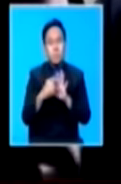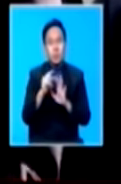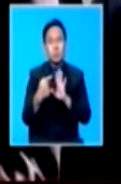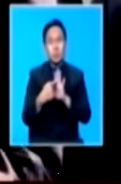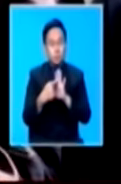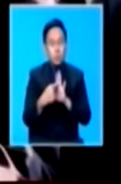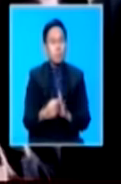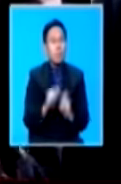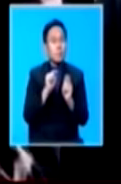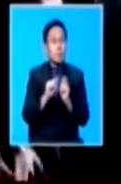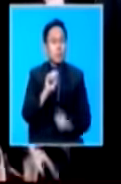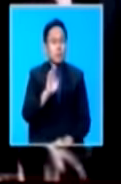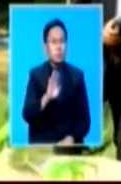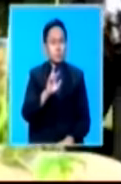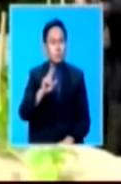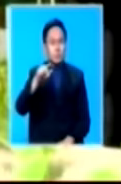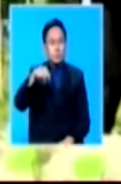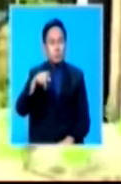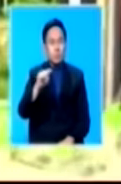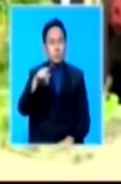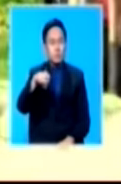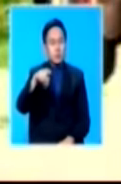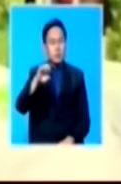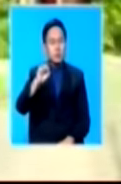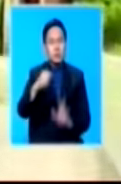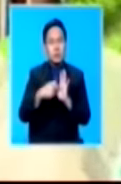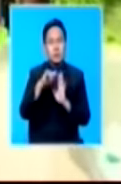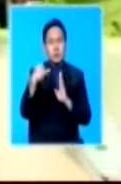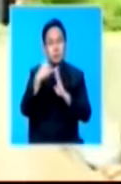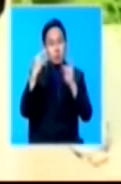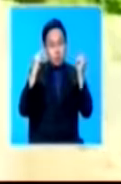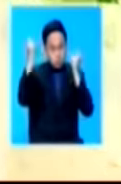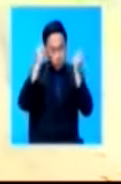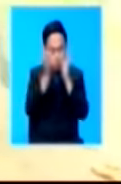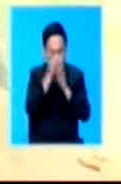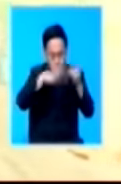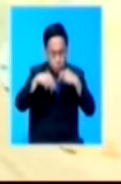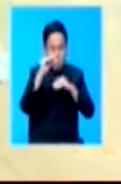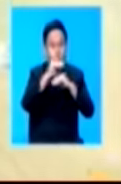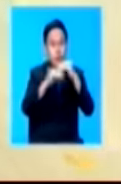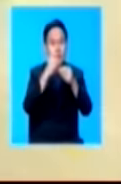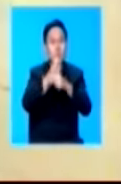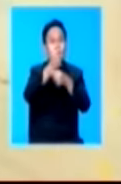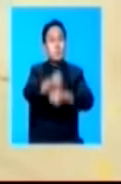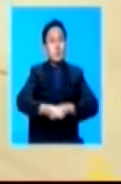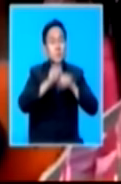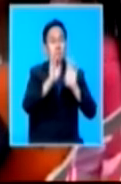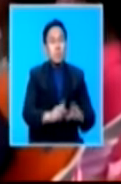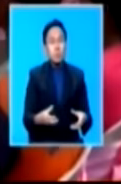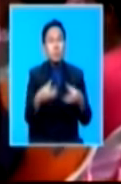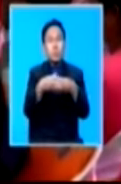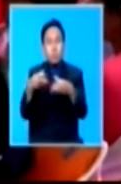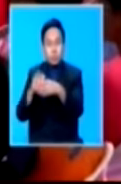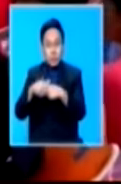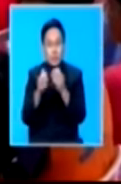ค์ได้เยี่ยมชมนิทรรศการต่างๆอาทิเช่นการรวมกลุ่มเป็นเกษตรแปลงใหญ่ในการทำการเพาะปลูกพืชตามที่